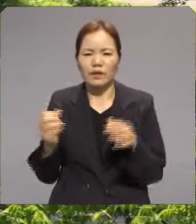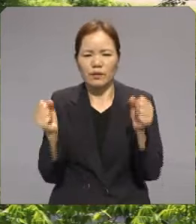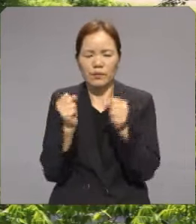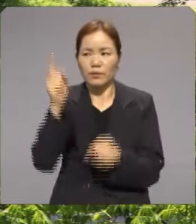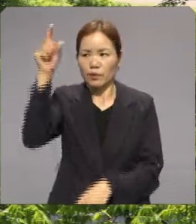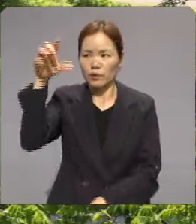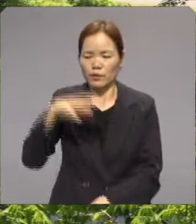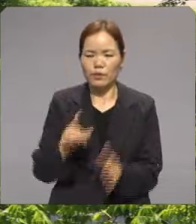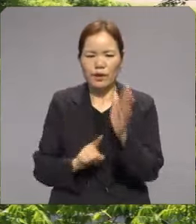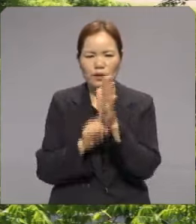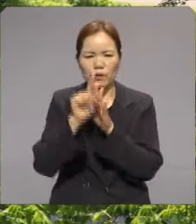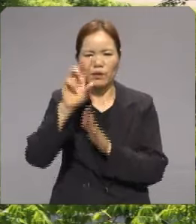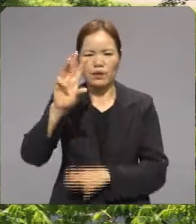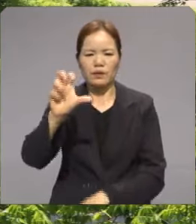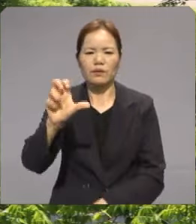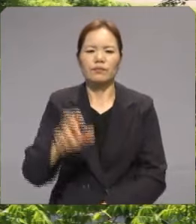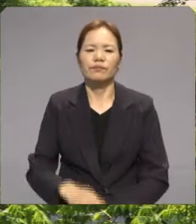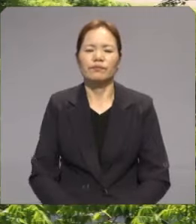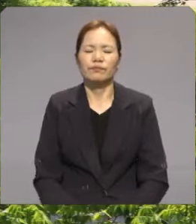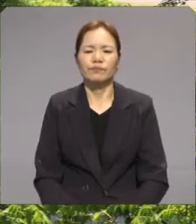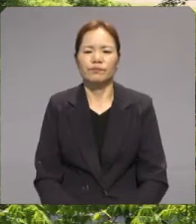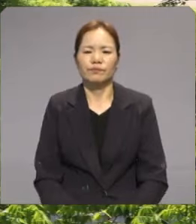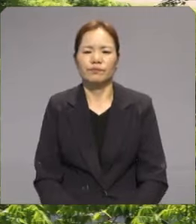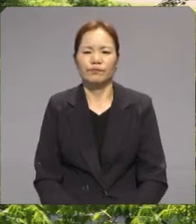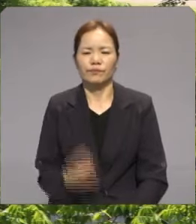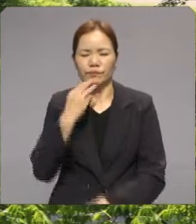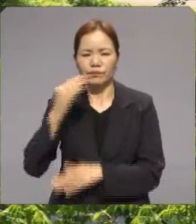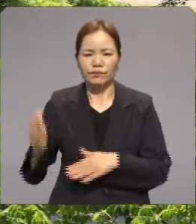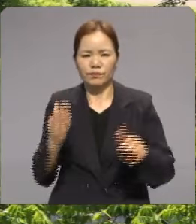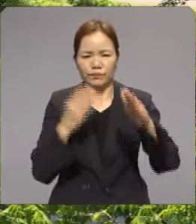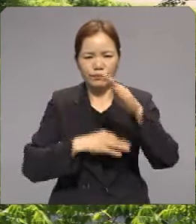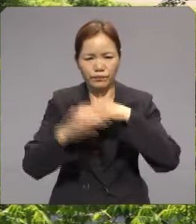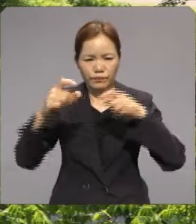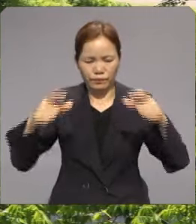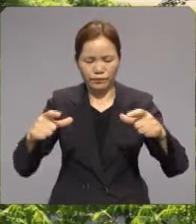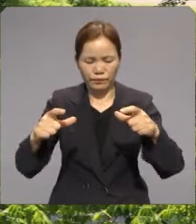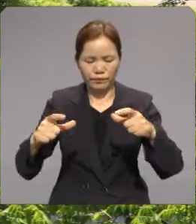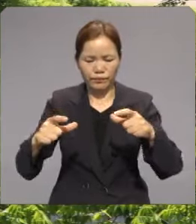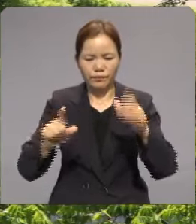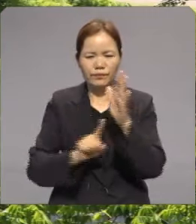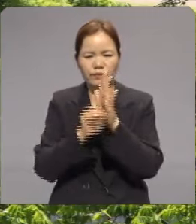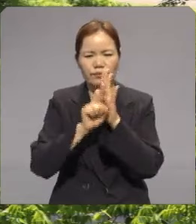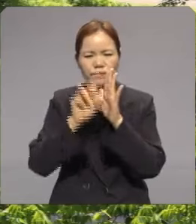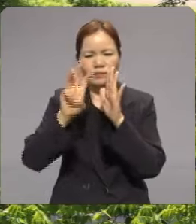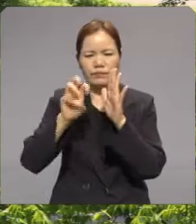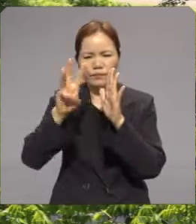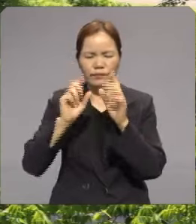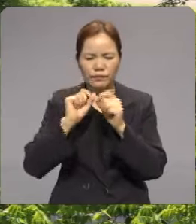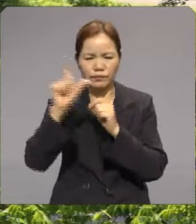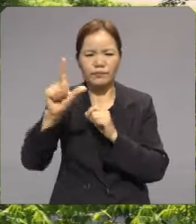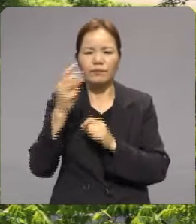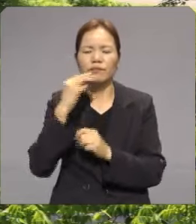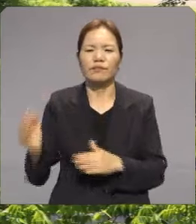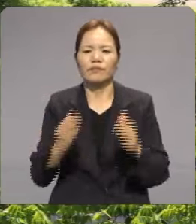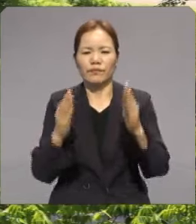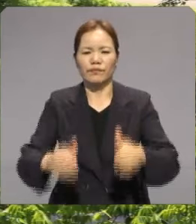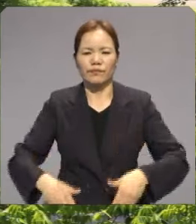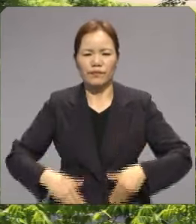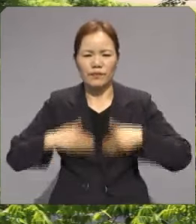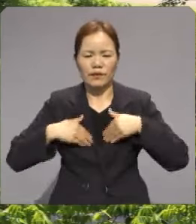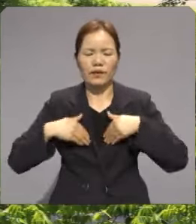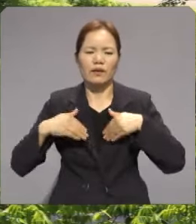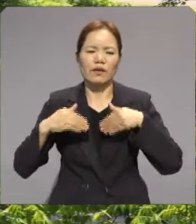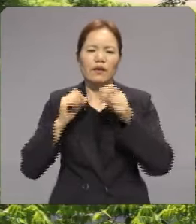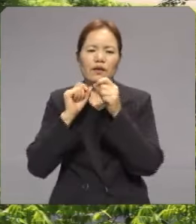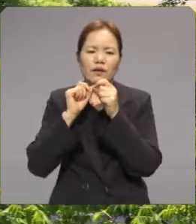고향은 35도까지 치솟겠습니다 경기 동부는 대체로 33도가 예상되고요 경기 남부는 대부분